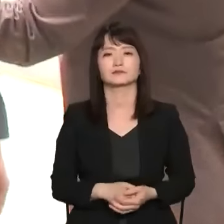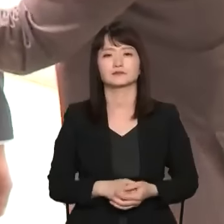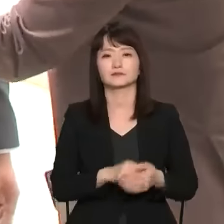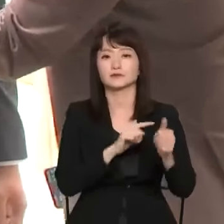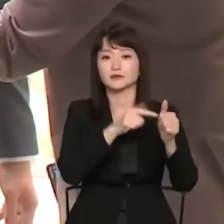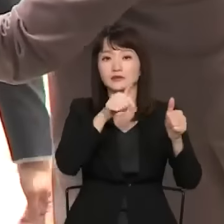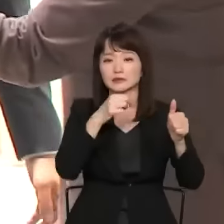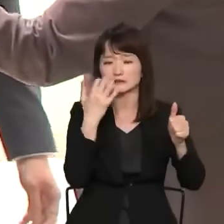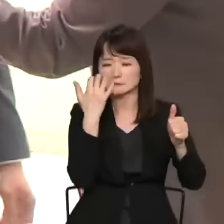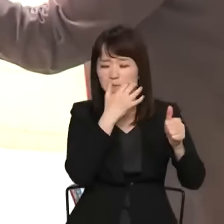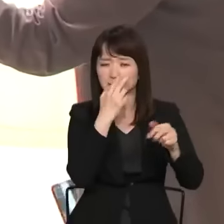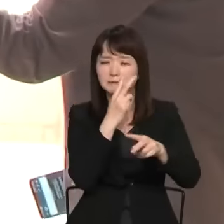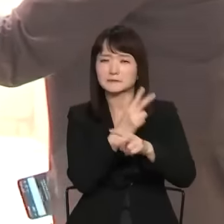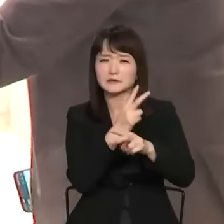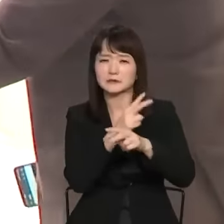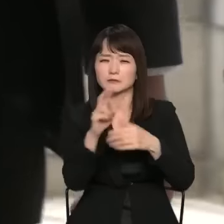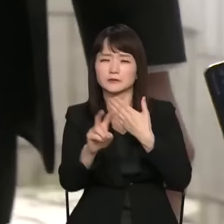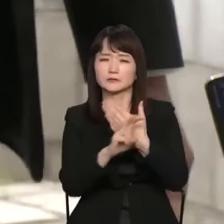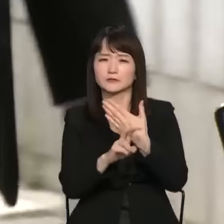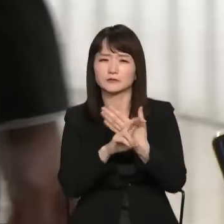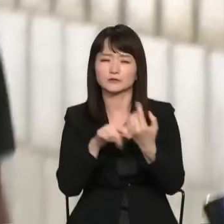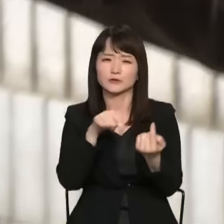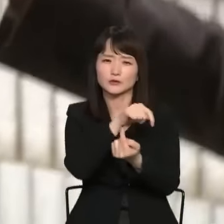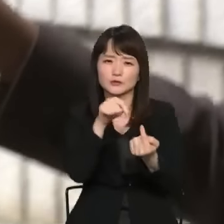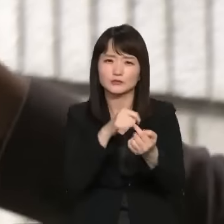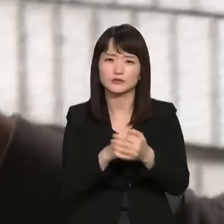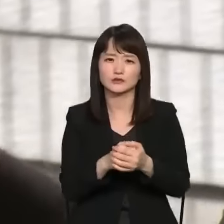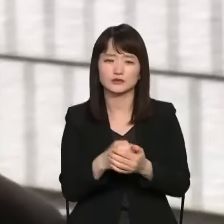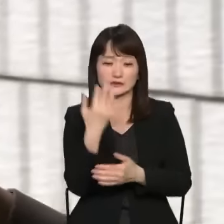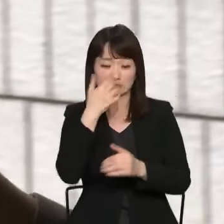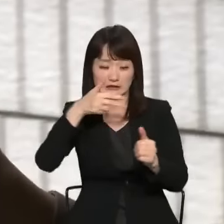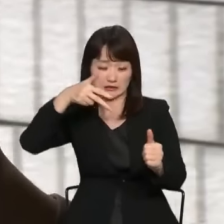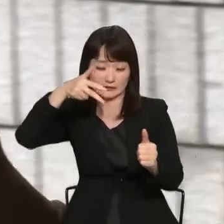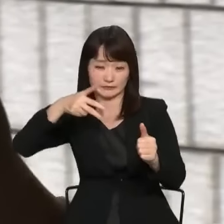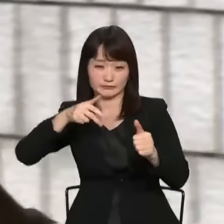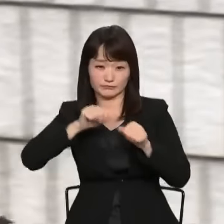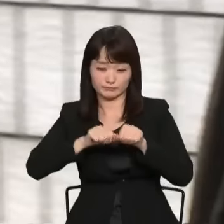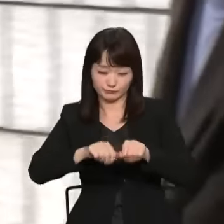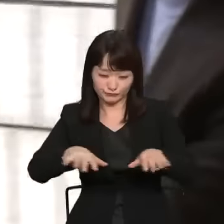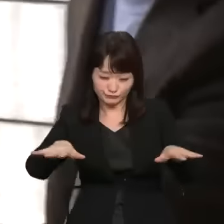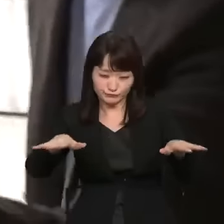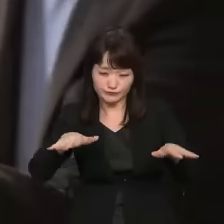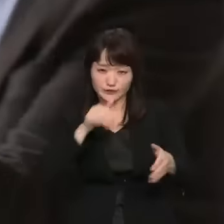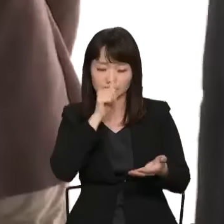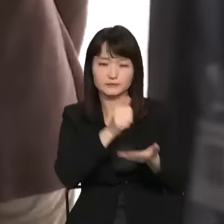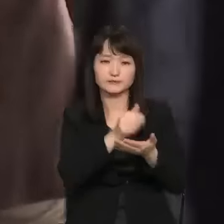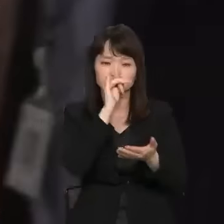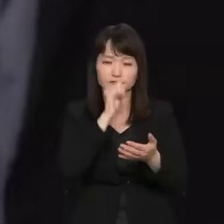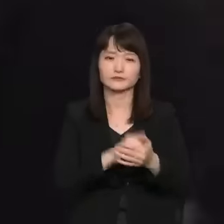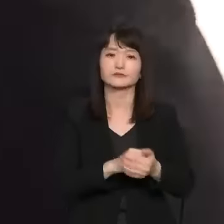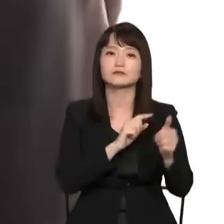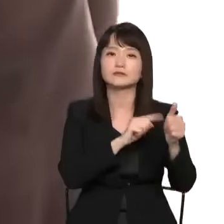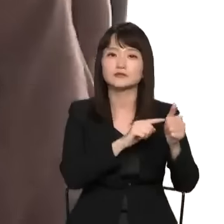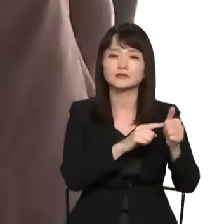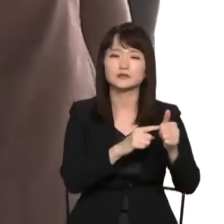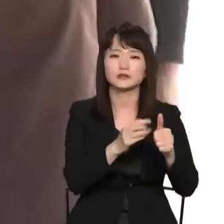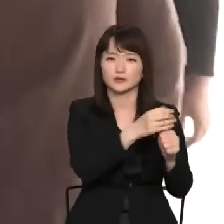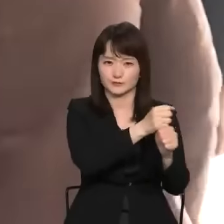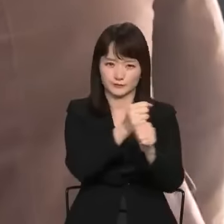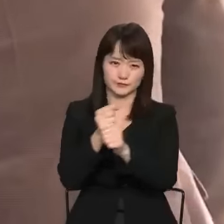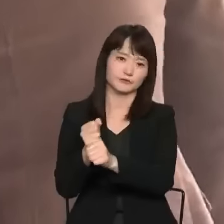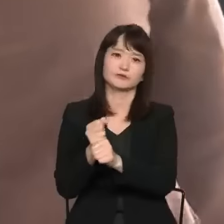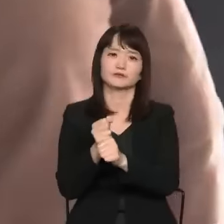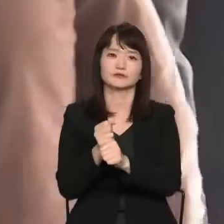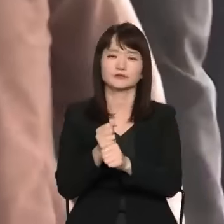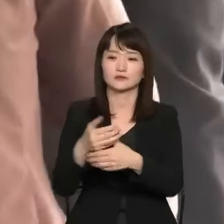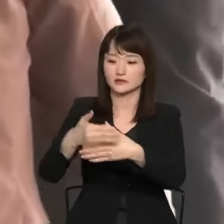씨는 또 음란물 불법 사이트를 운영하며 성착취물 등을 유포한 혐의도 받고 있습니다. 경찰은 강 씨의 신병을 확보해